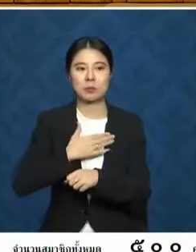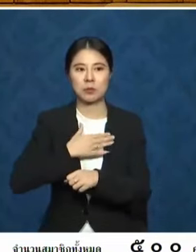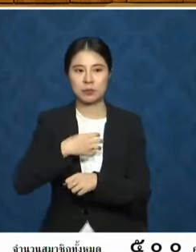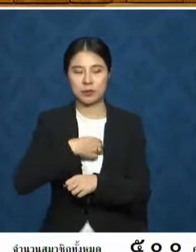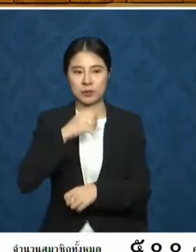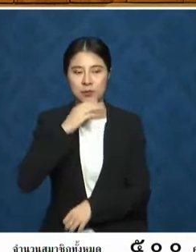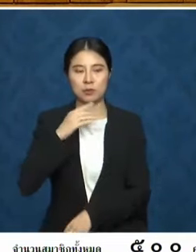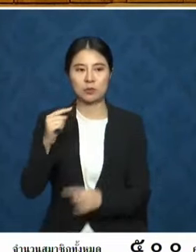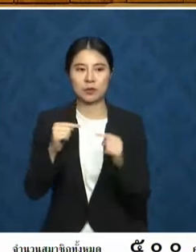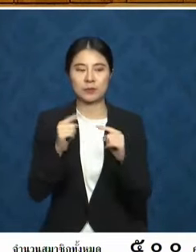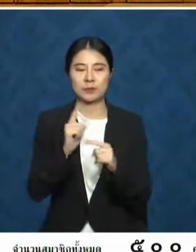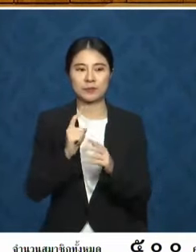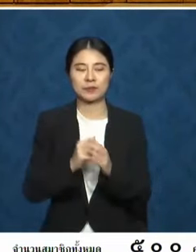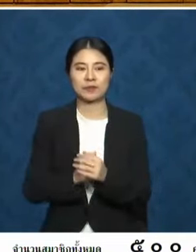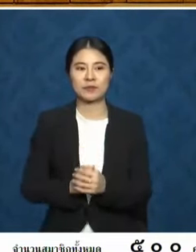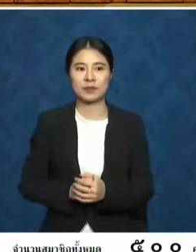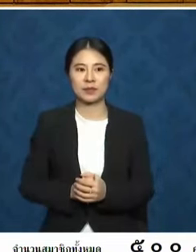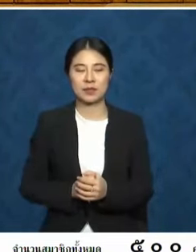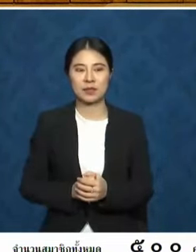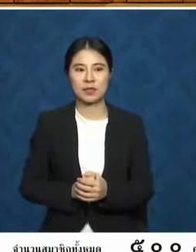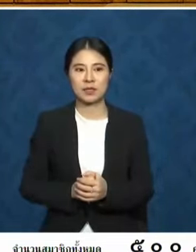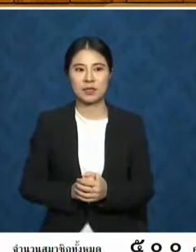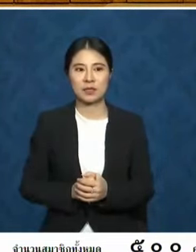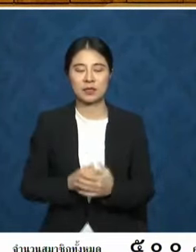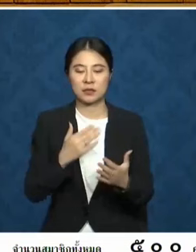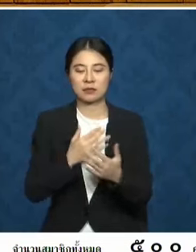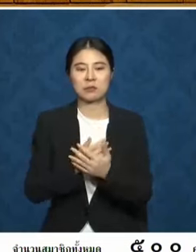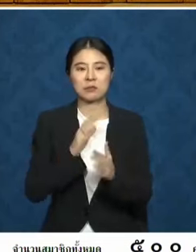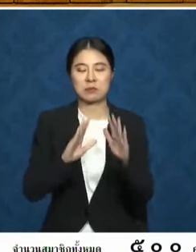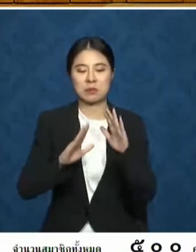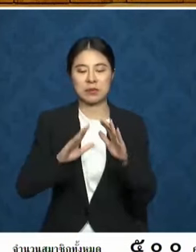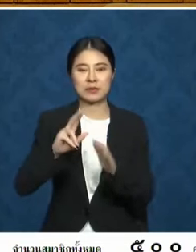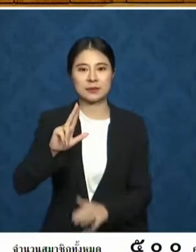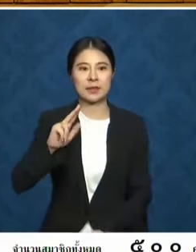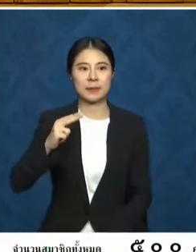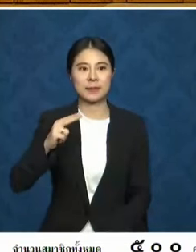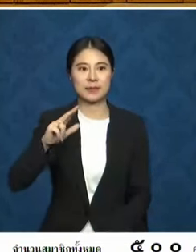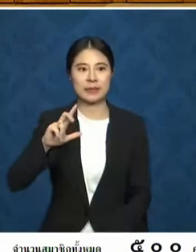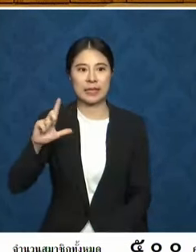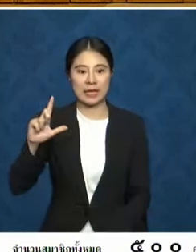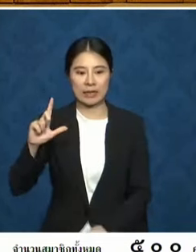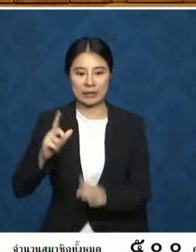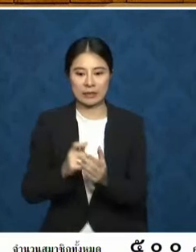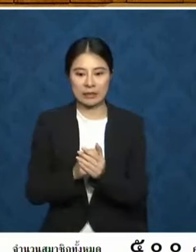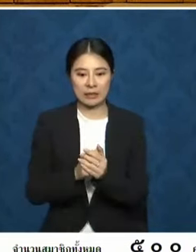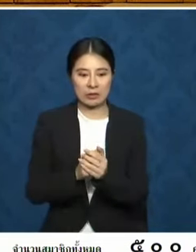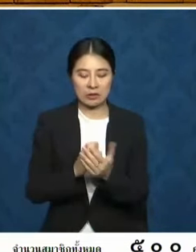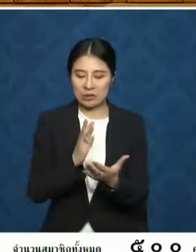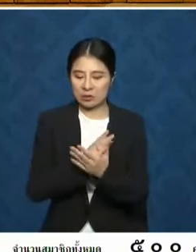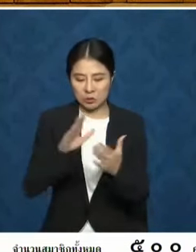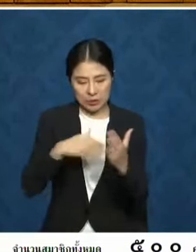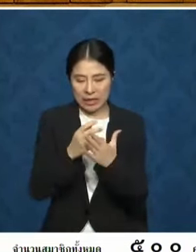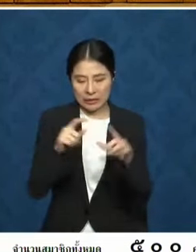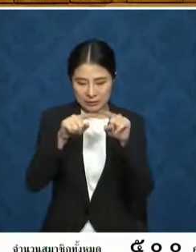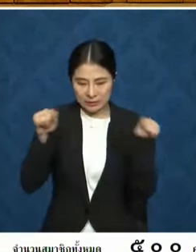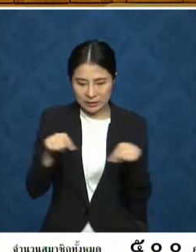ว่าโรเจ็แล้วได้ประมาณ 30,000 กวอันในช่วงปีที่ผ่านมาโดยที่สทธิบัติต่าง ที่